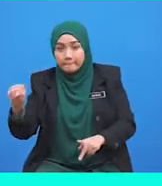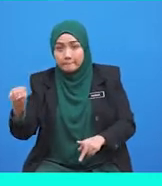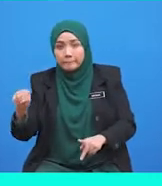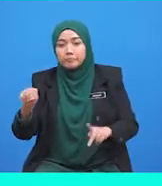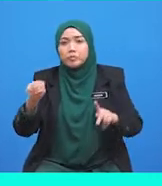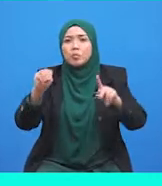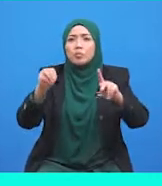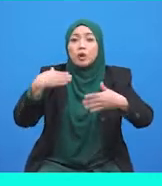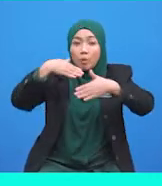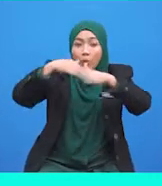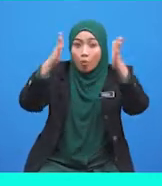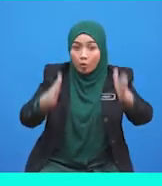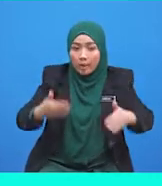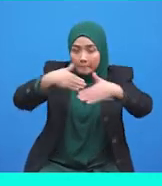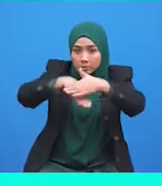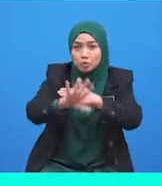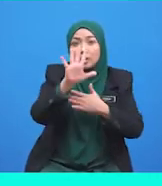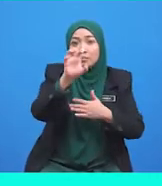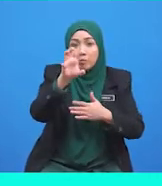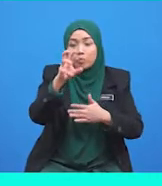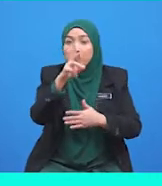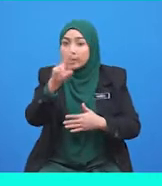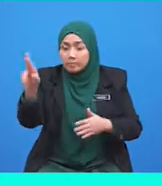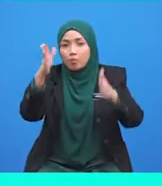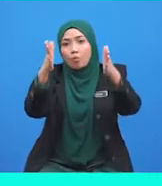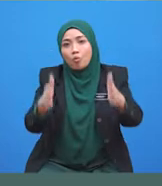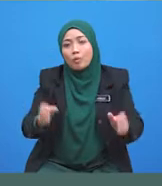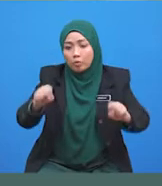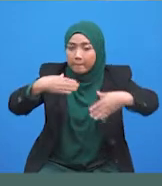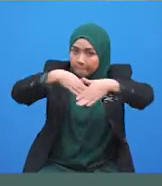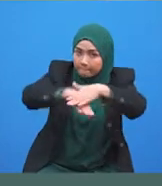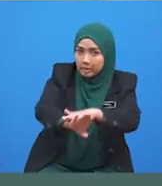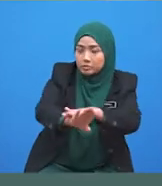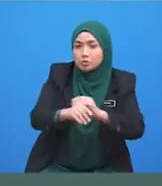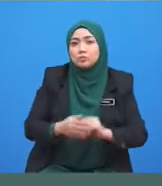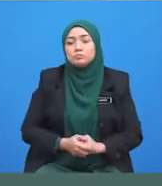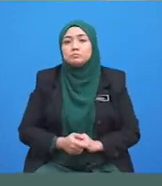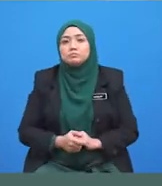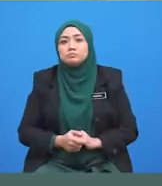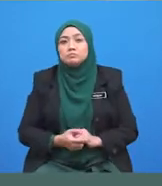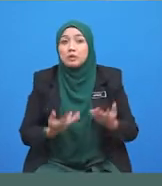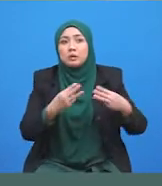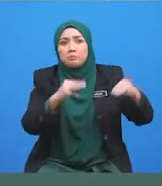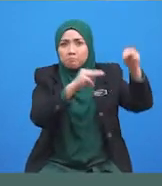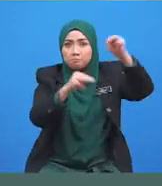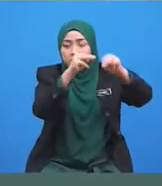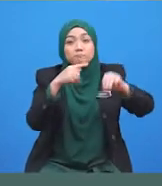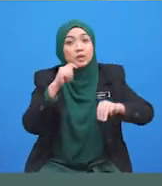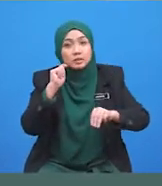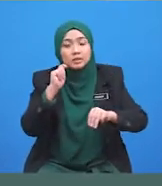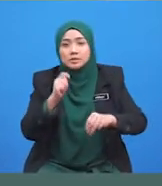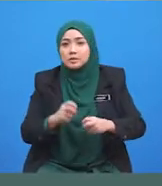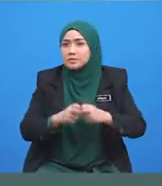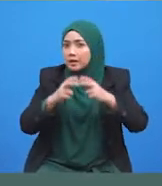memuatkan 50,000 orang pada satu-satu masa. Macam mana murid-murid? Hebat bukan monumen-monumen yang kita